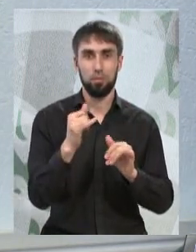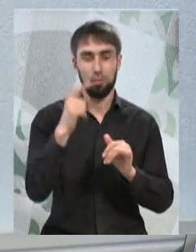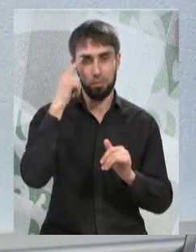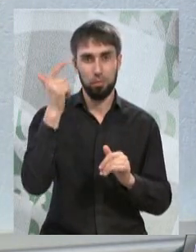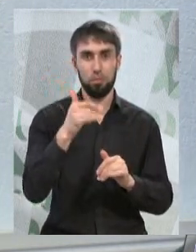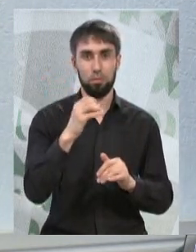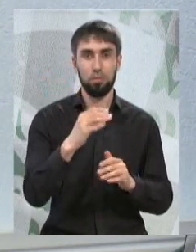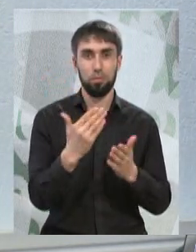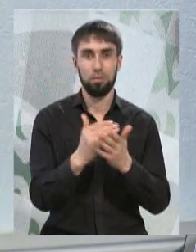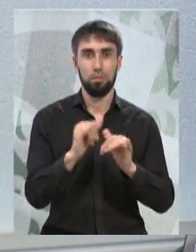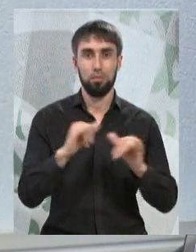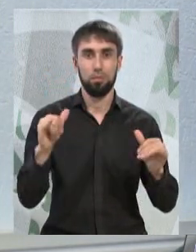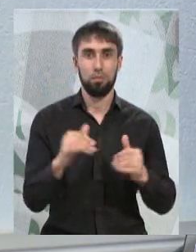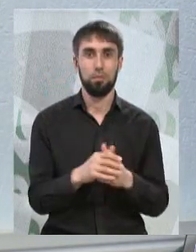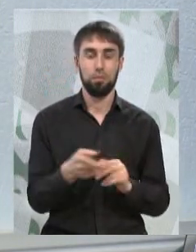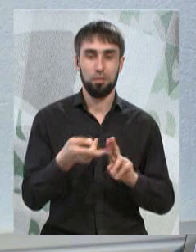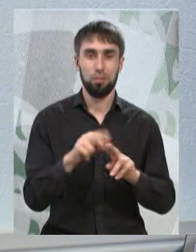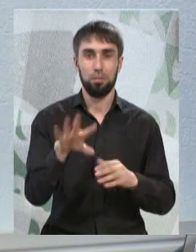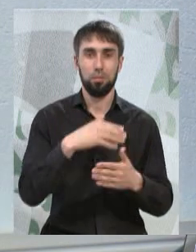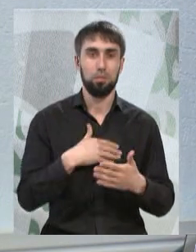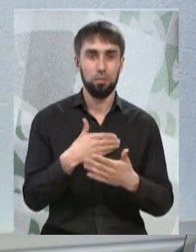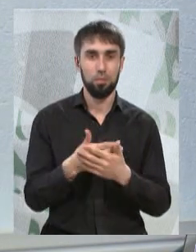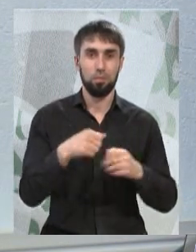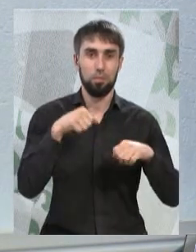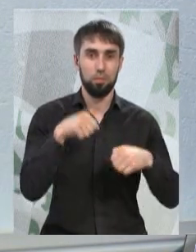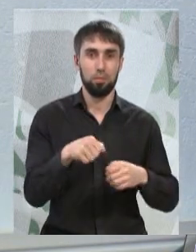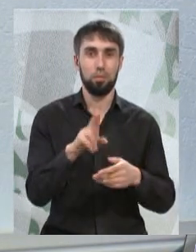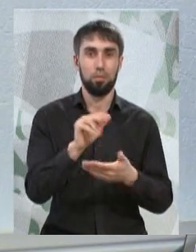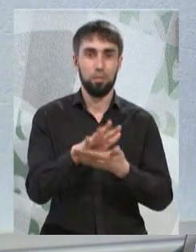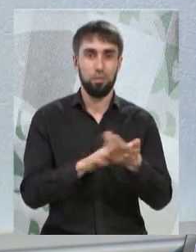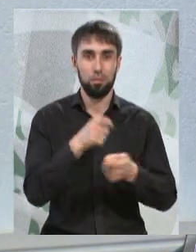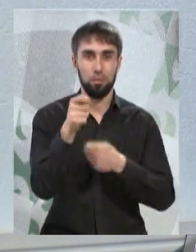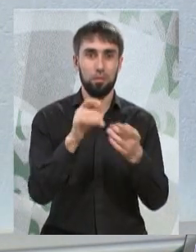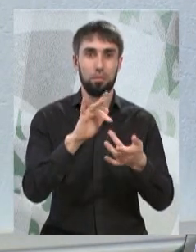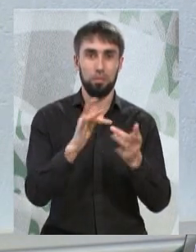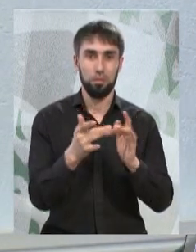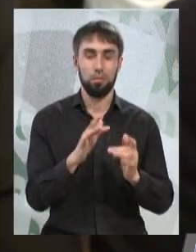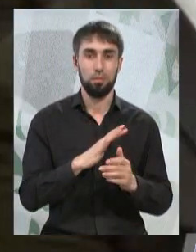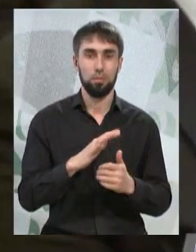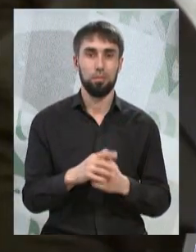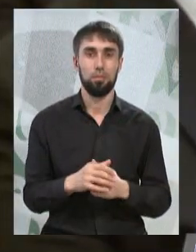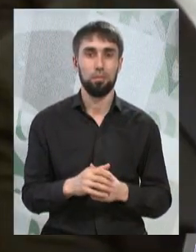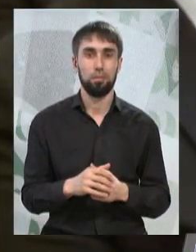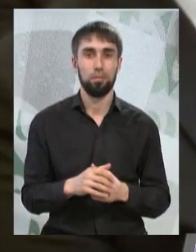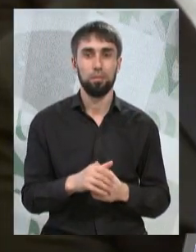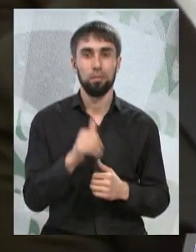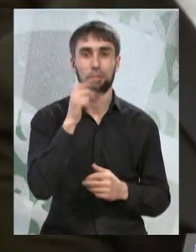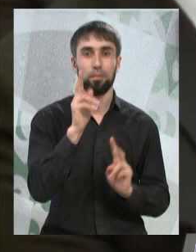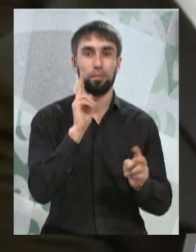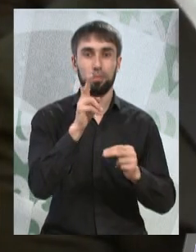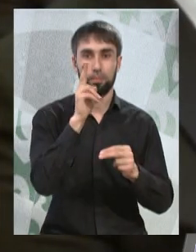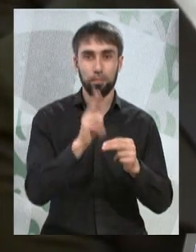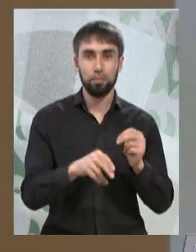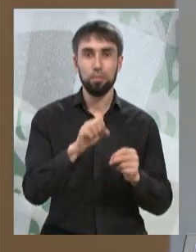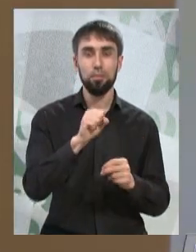грамотным становится и активно пользуется своим правом обращения в суд через интернет. После собрания Махмутали